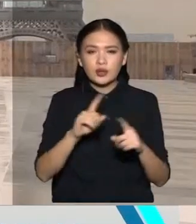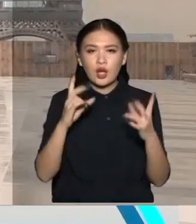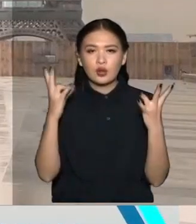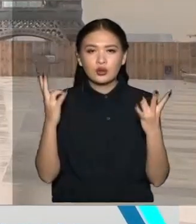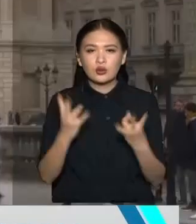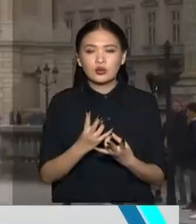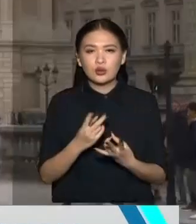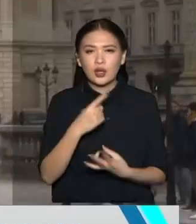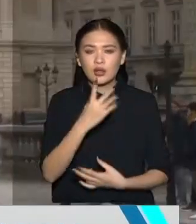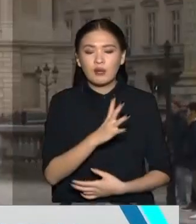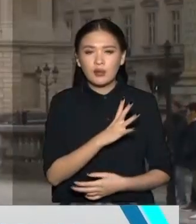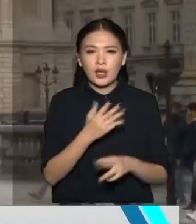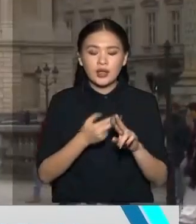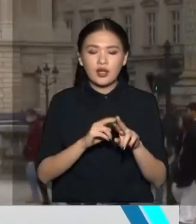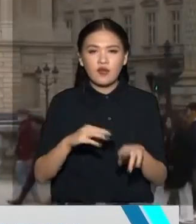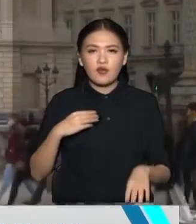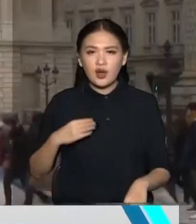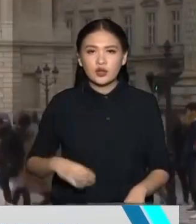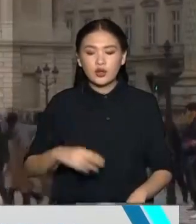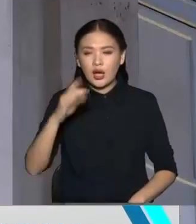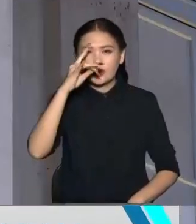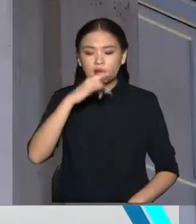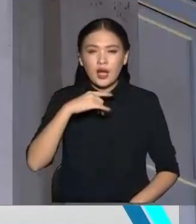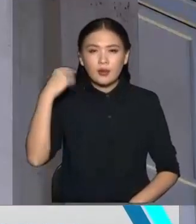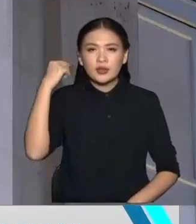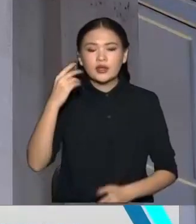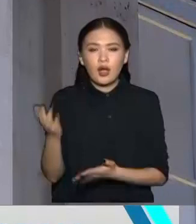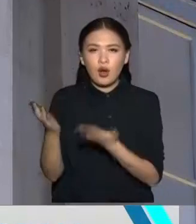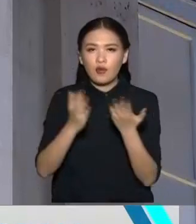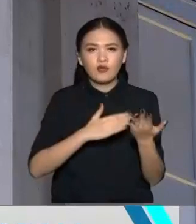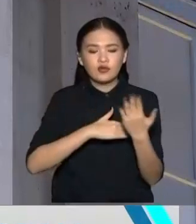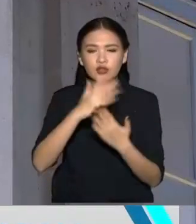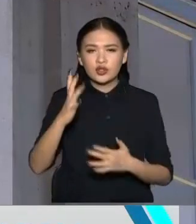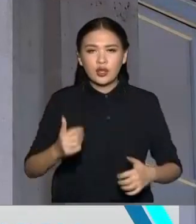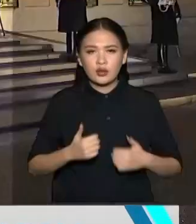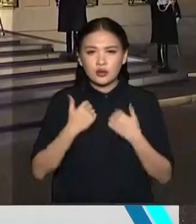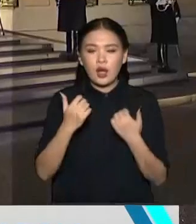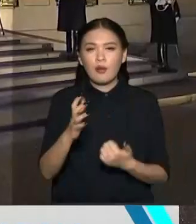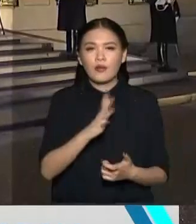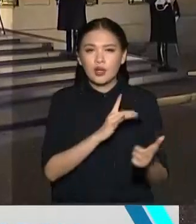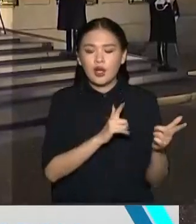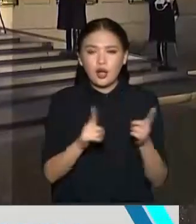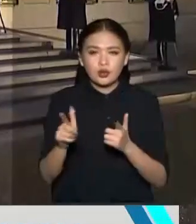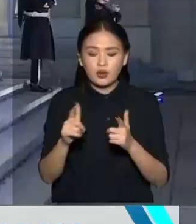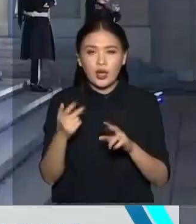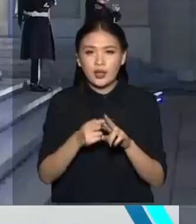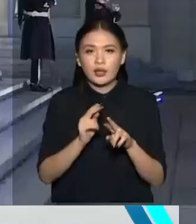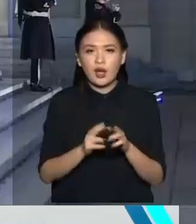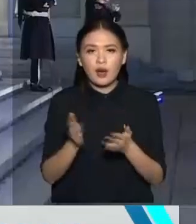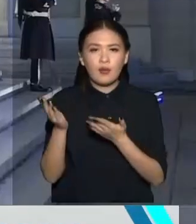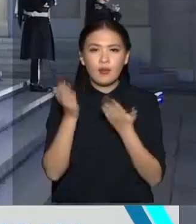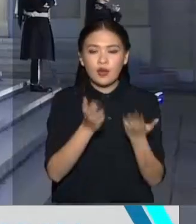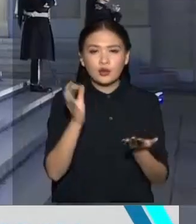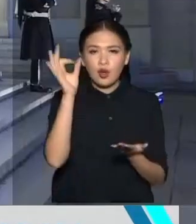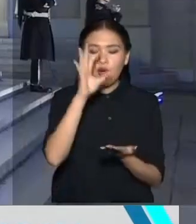отыр. Француз билігі Қазақстан президентін жоғар деңгейде қарсы алуға барынша тыңғылықты дайындалған. Бұлай ілтипат